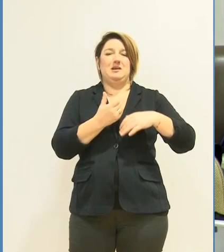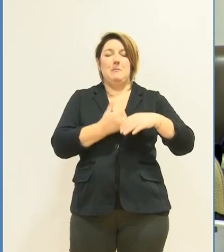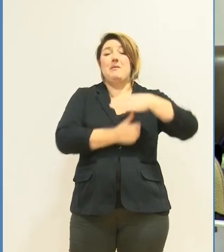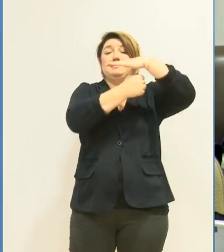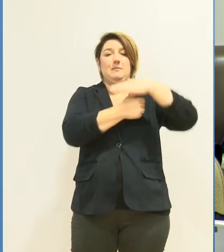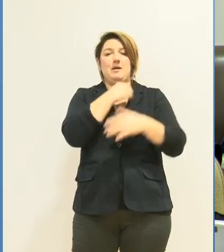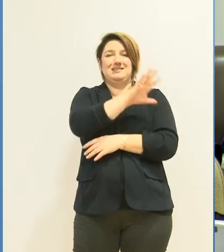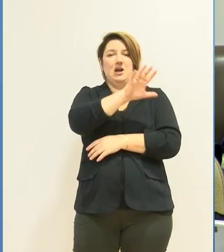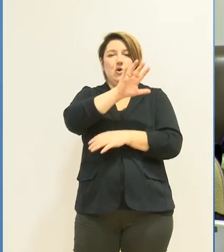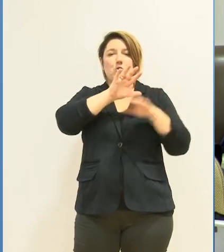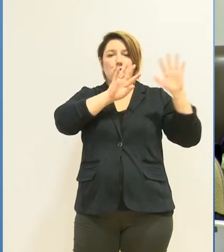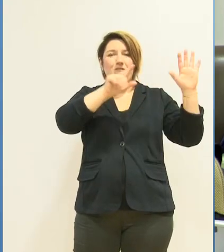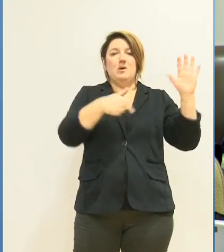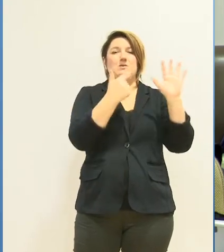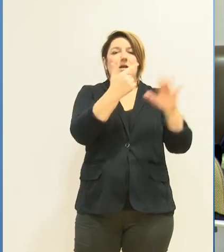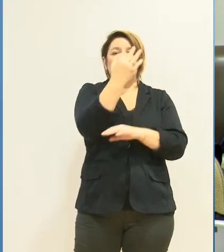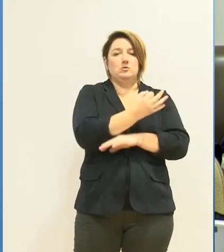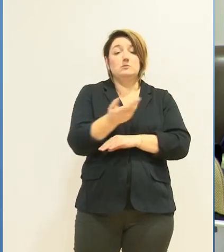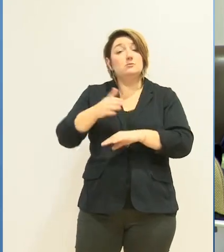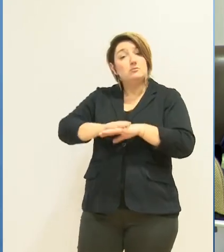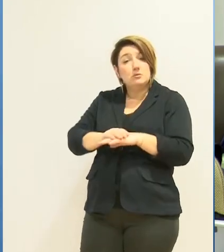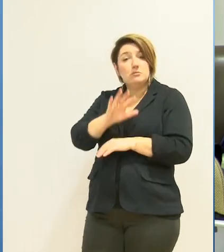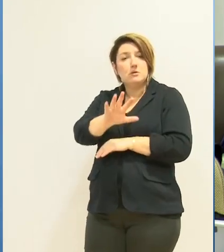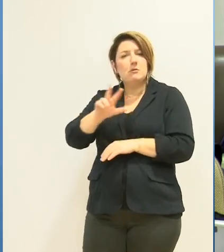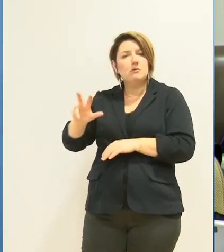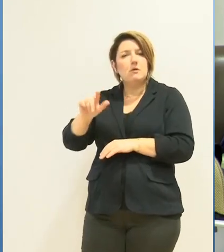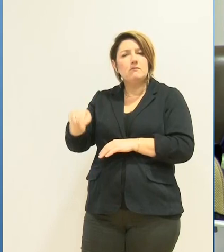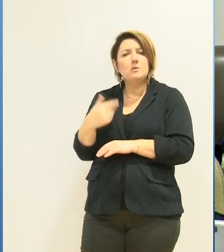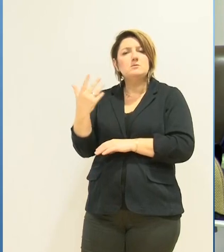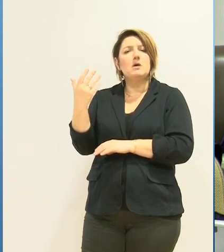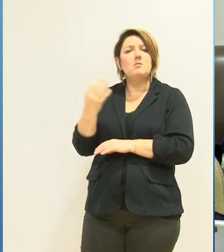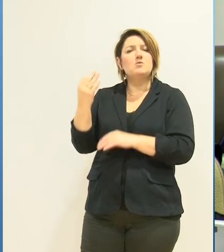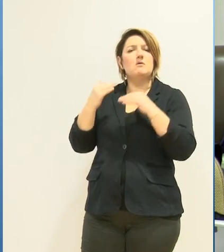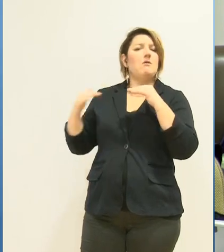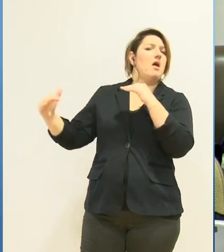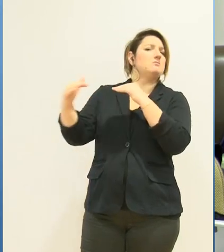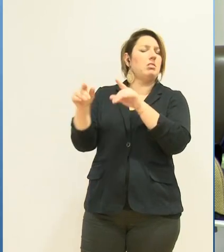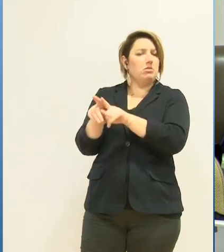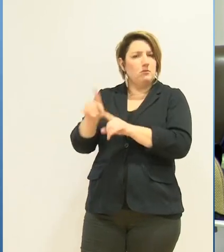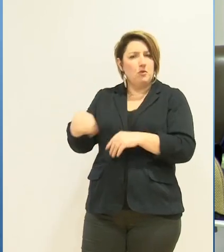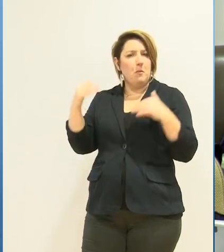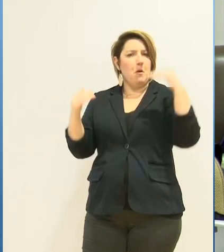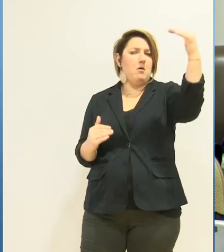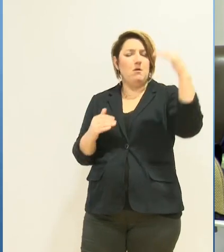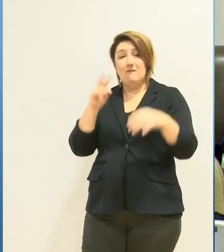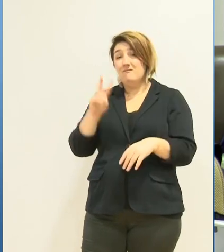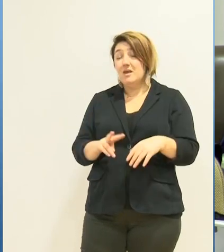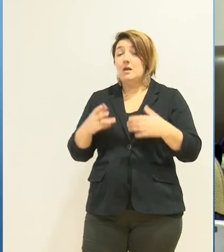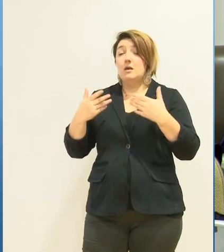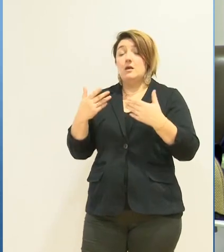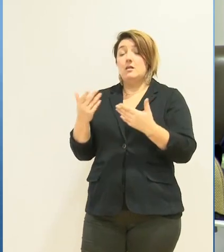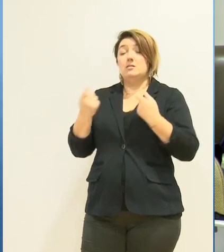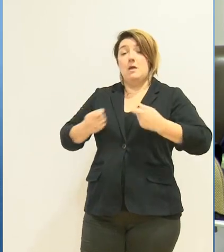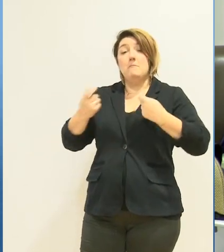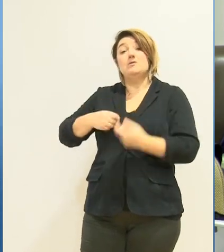% alors que la strate est à 53 5% si vous regardez le ratio des dépenses réelles de fonctionnement donc